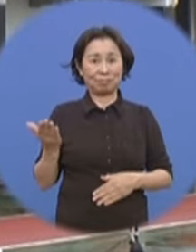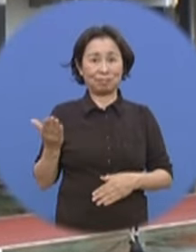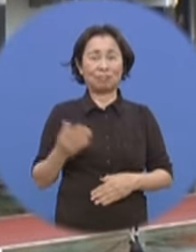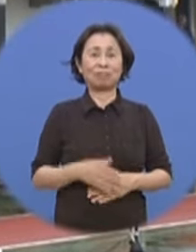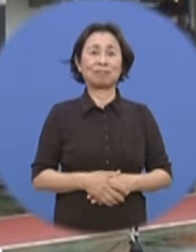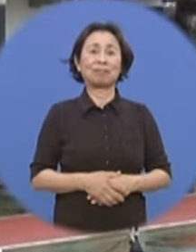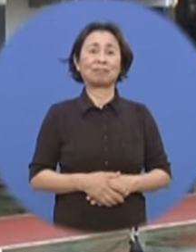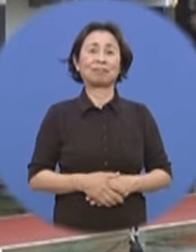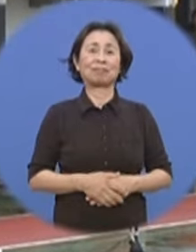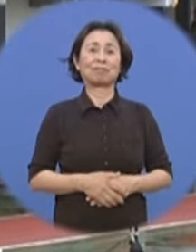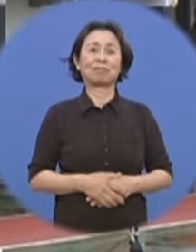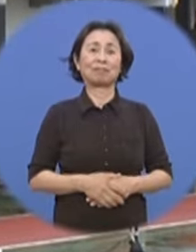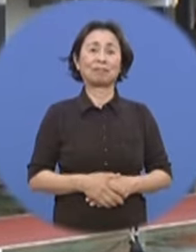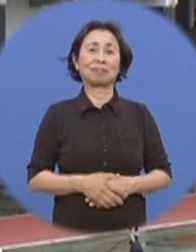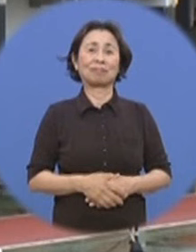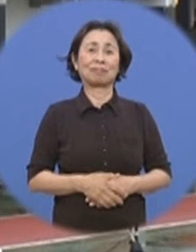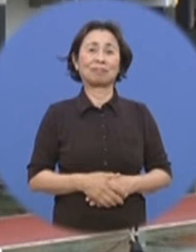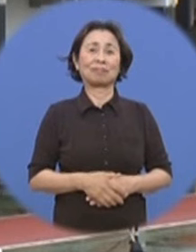こんにちは